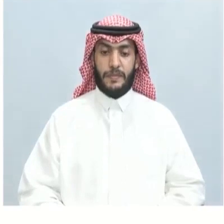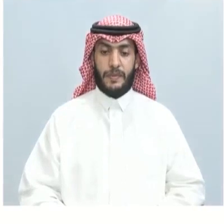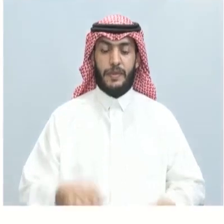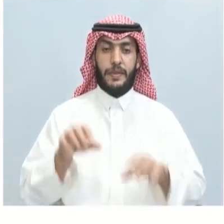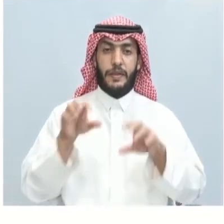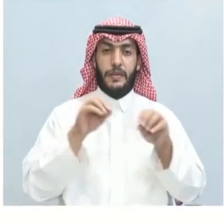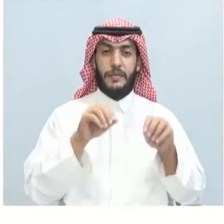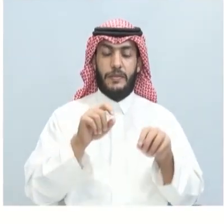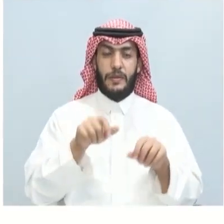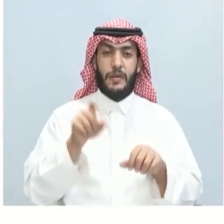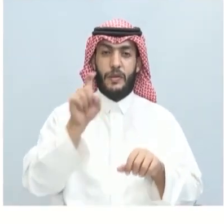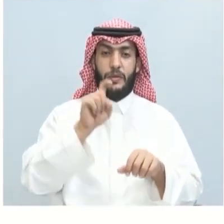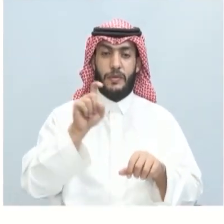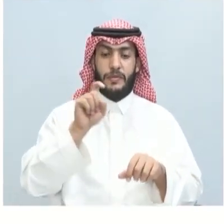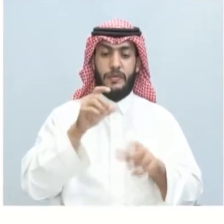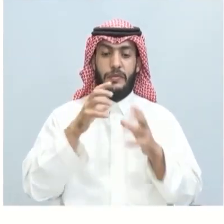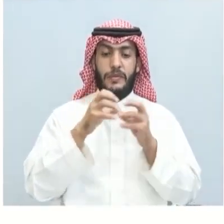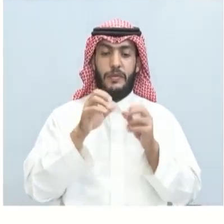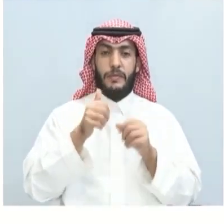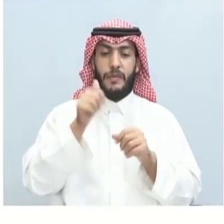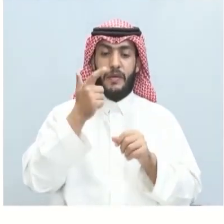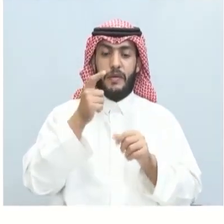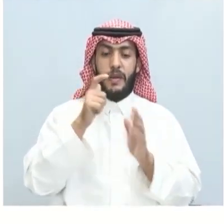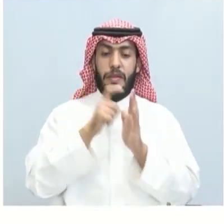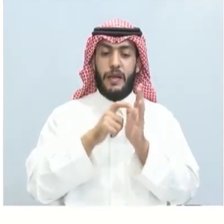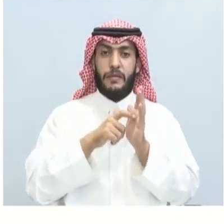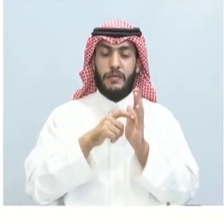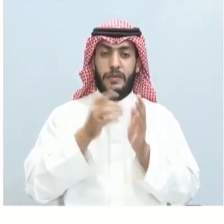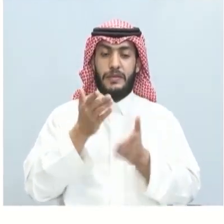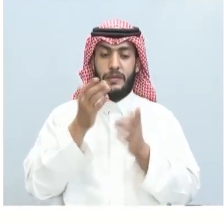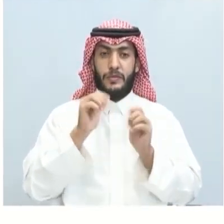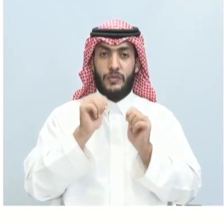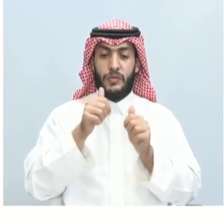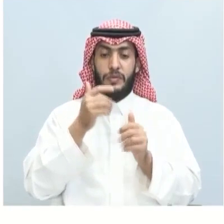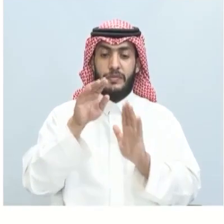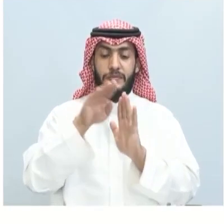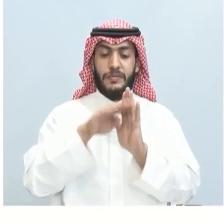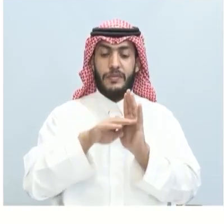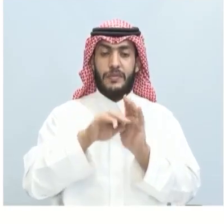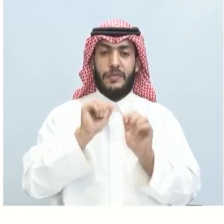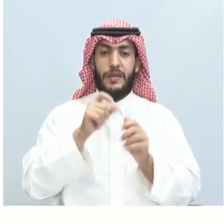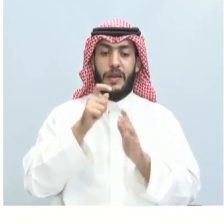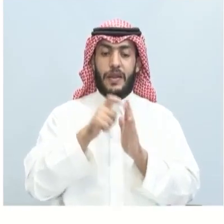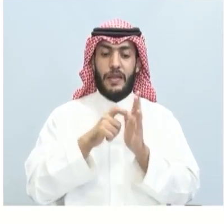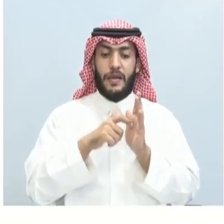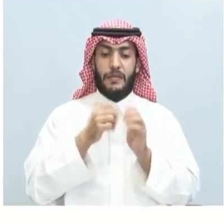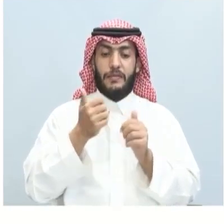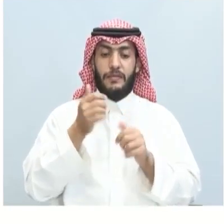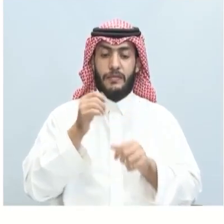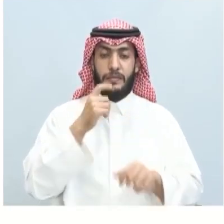ننتقل الان اخيرا الى التقويم فسر كيف يستجيب النظام في حاله الاتزان للجهد واذكر العوامل التي تؤثر في نظام